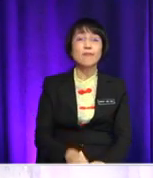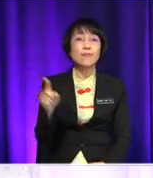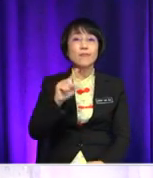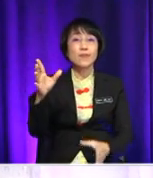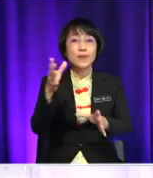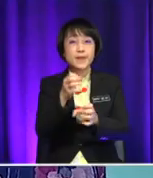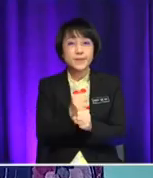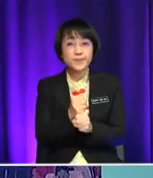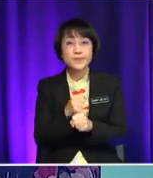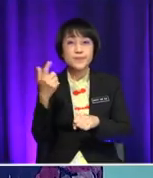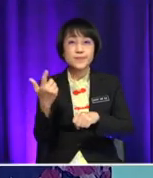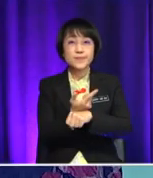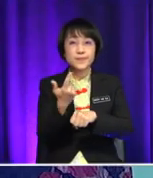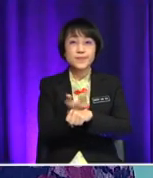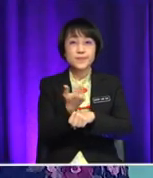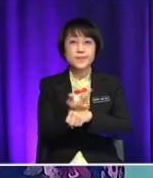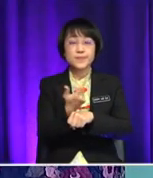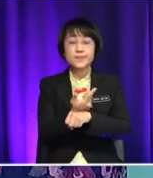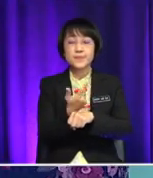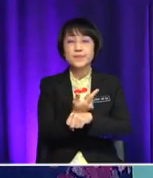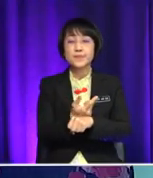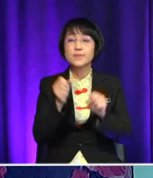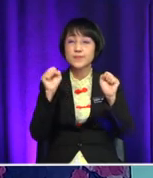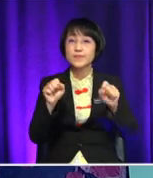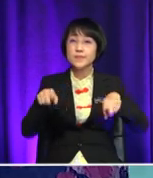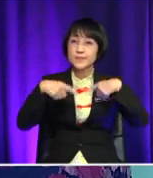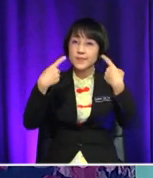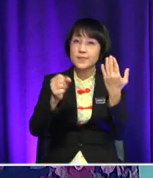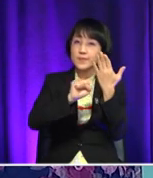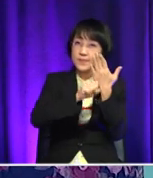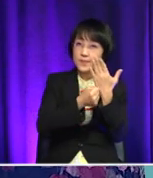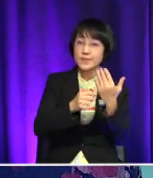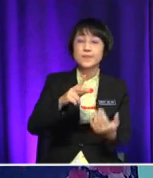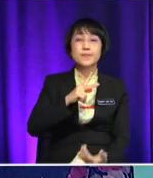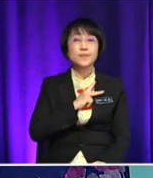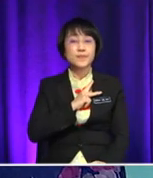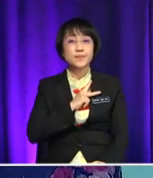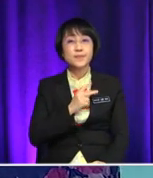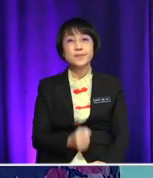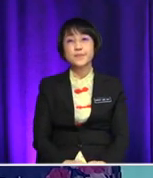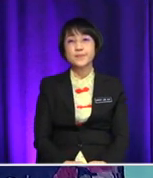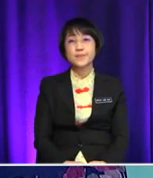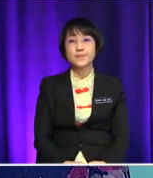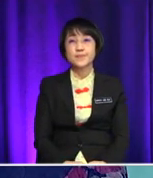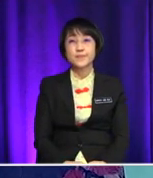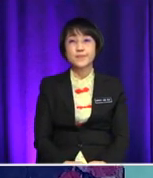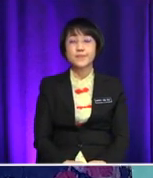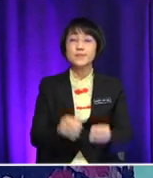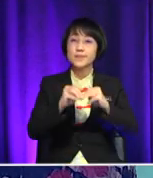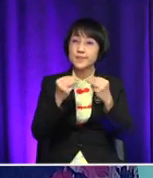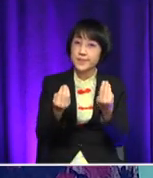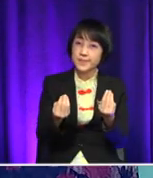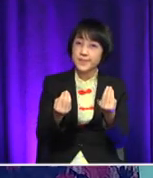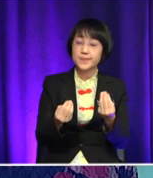kita boleh melayani sumberku oke tanya disediakan dan juga sungguh-sungguh lain seperti majalah